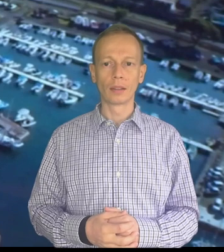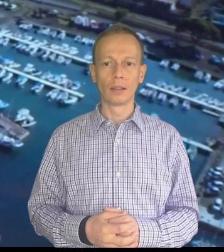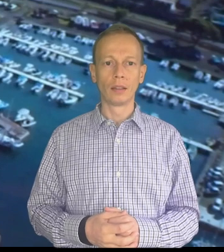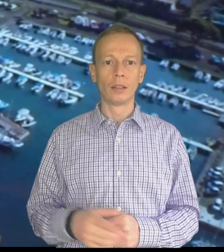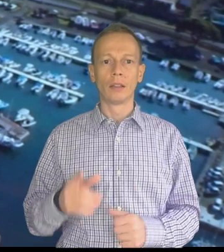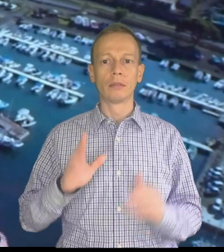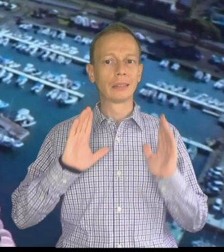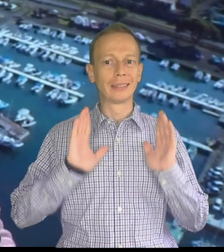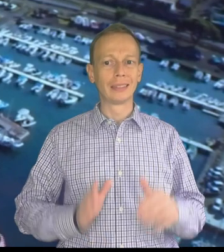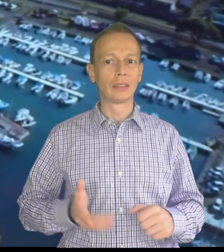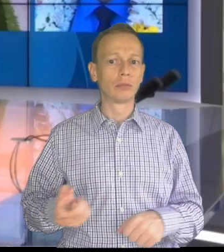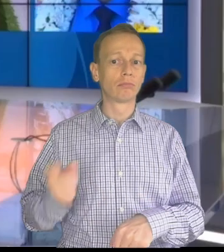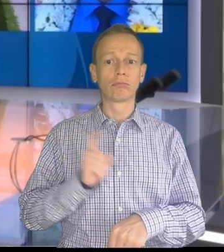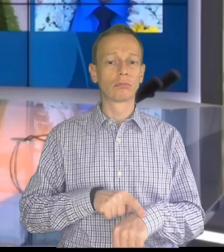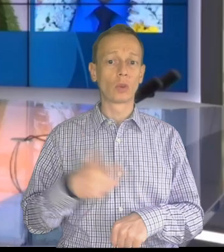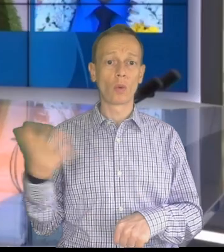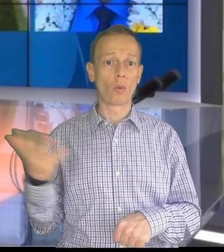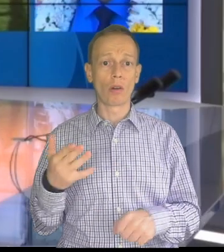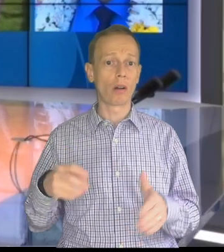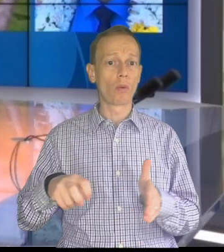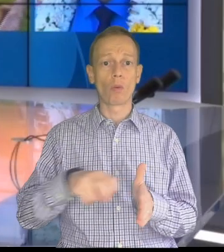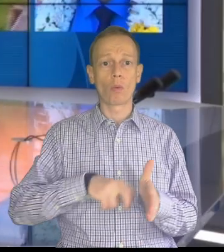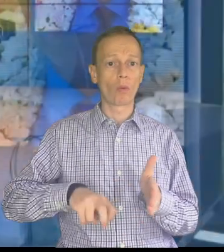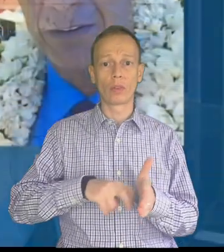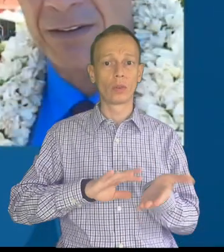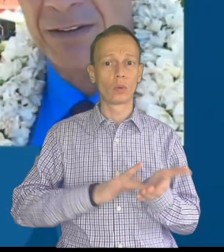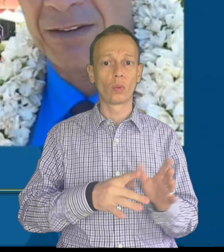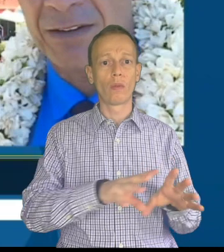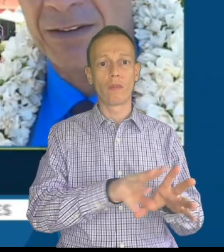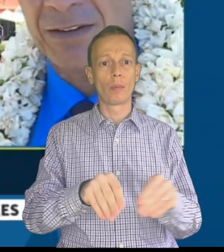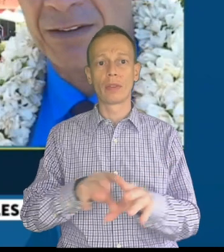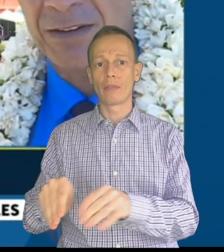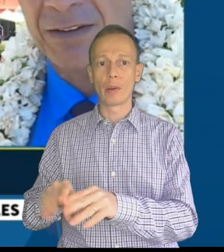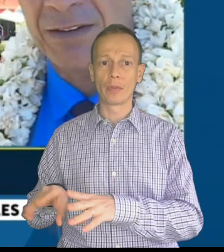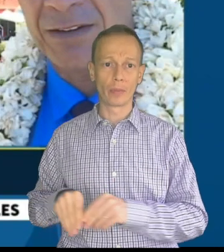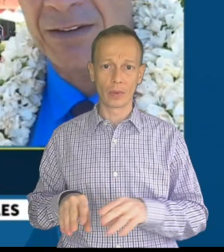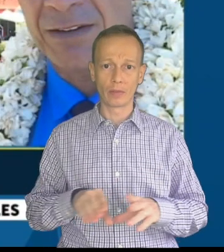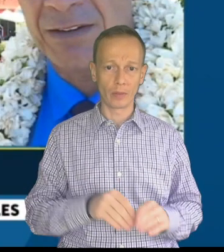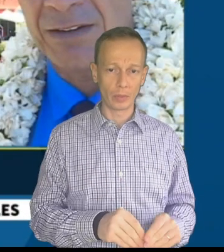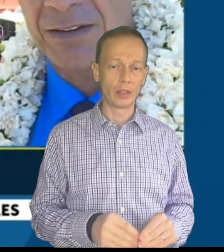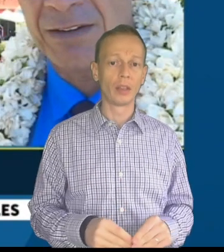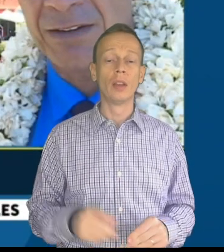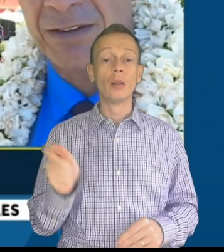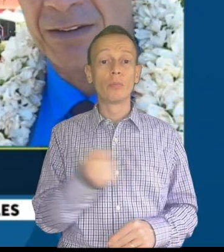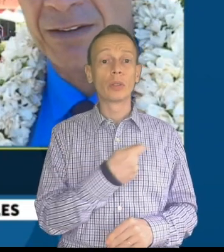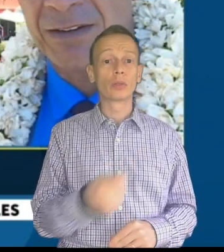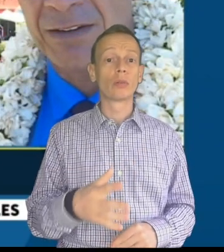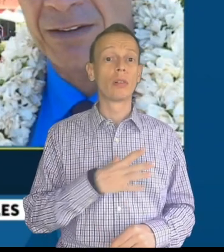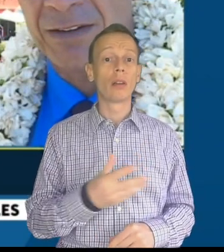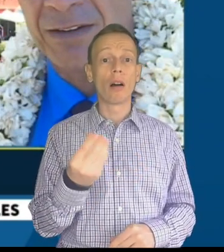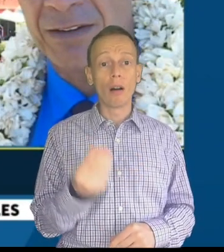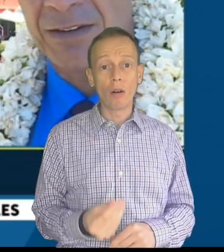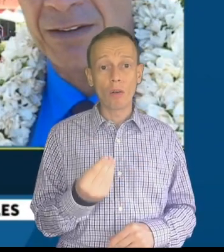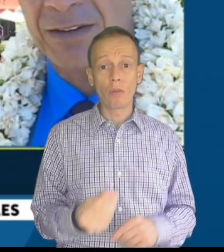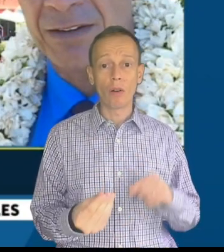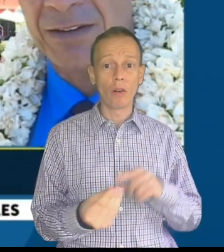par Abinera Tematahotoa. La décision immédiate qu'on a prise, c'est de confiner tous les foyers dont les familles sont